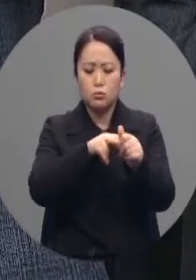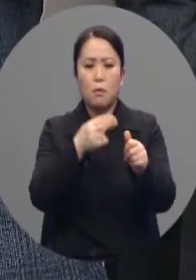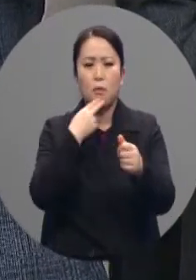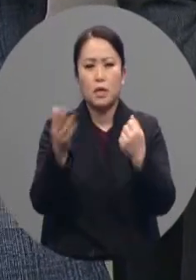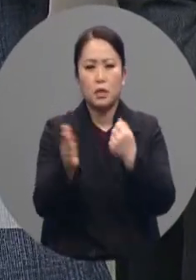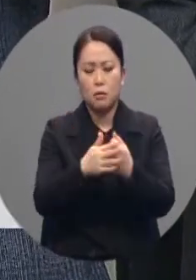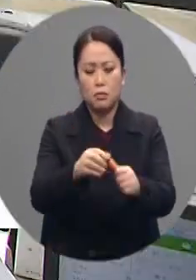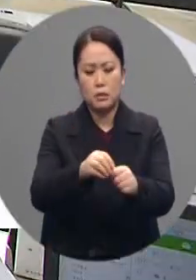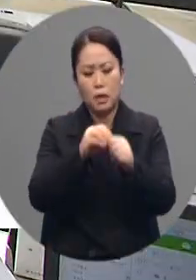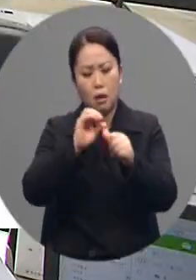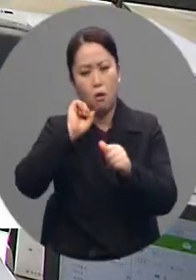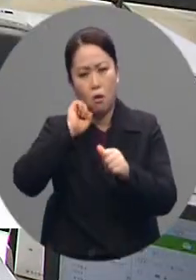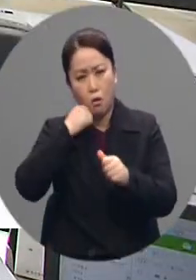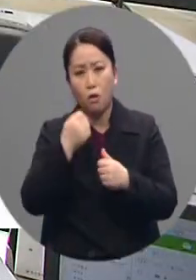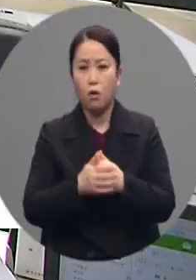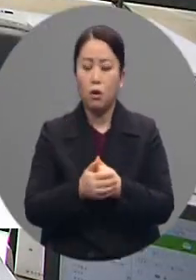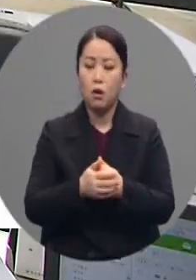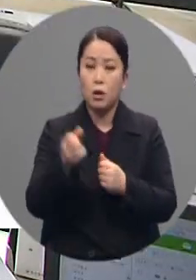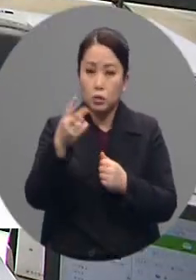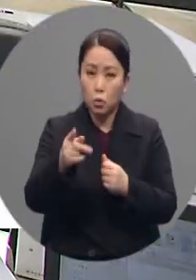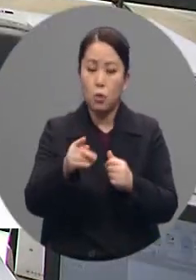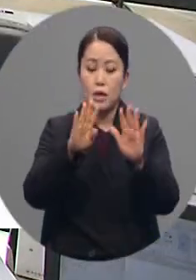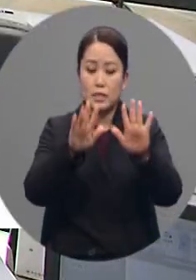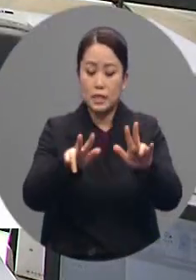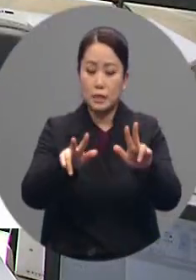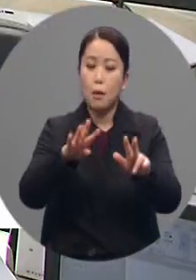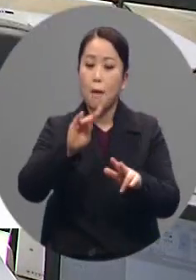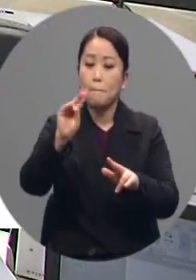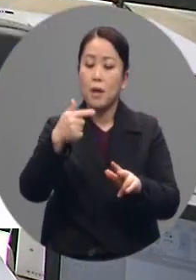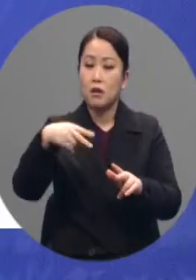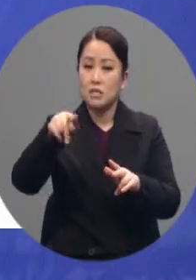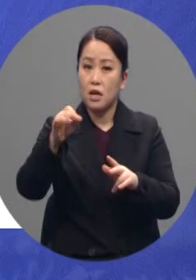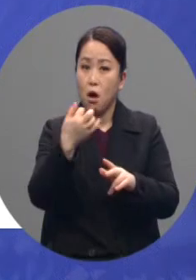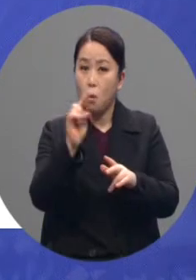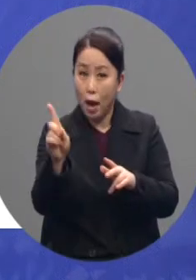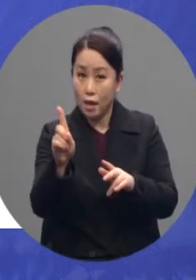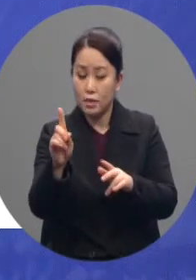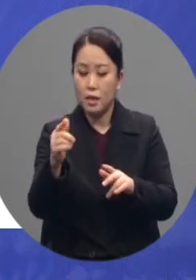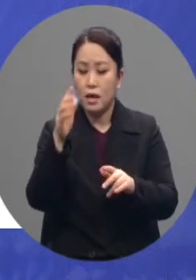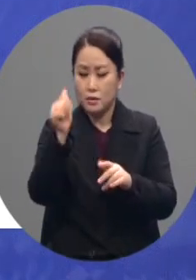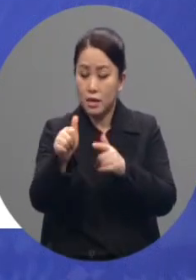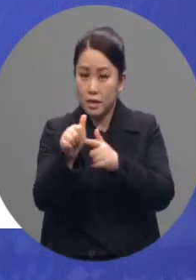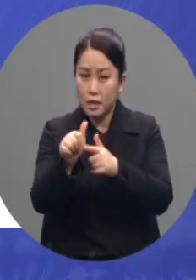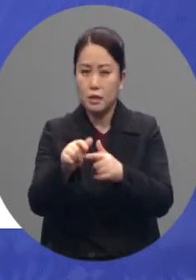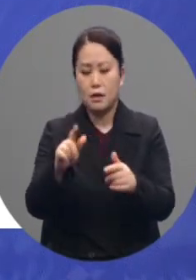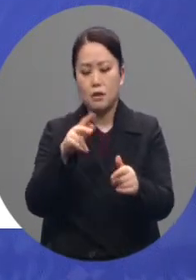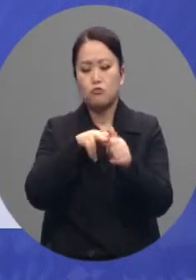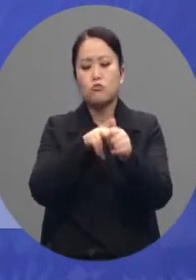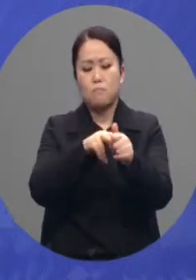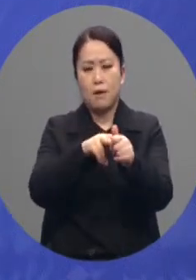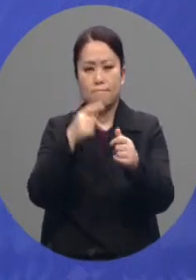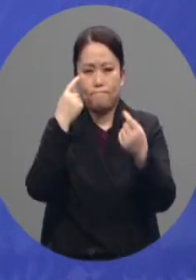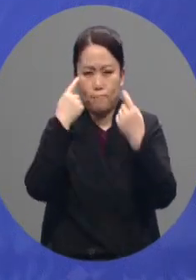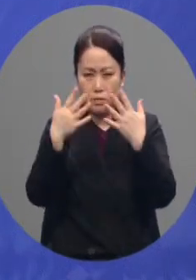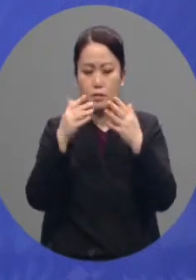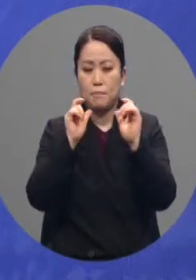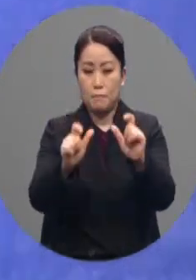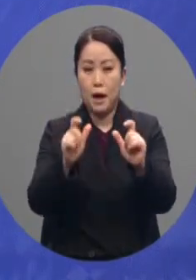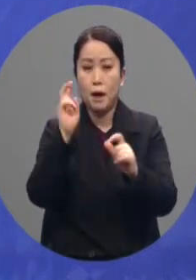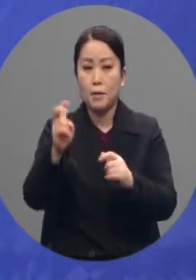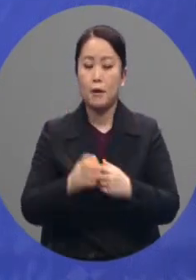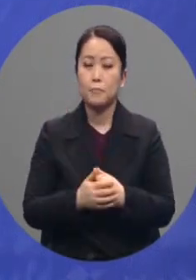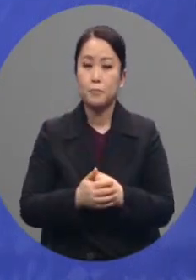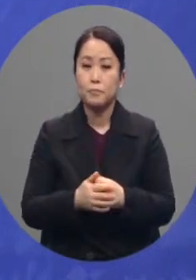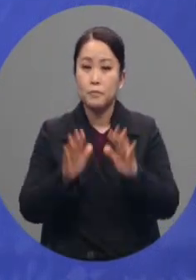부딪혔습니다. 현재로선 변성환 전 부산시장 권한대행이 가장 강한 출마 의지를 보이고 있습니다.